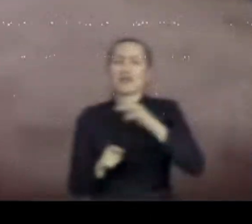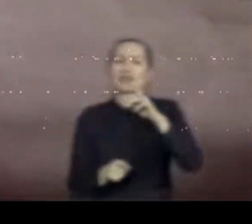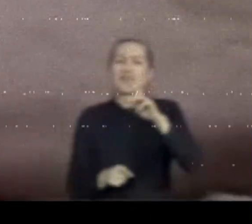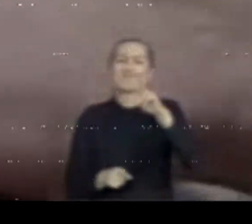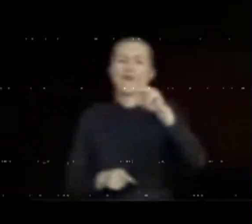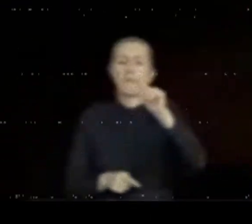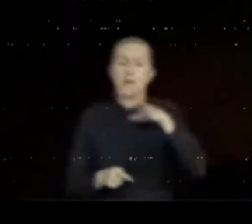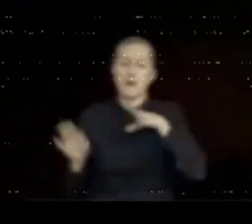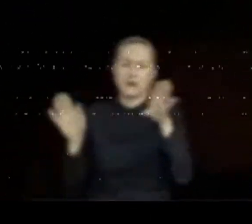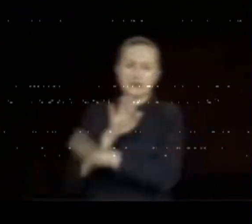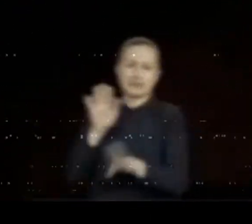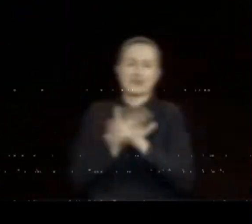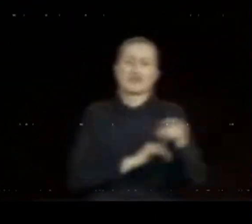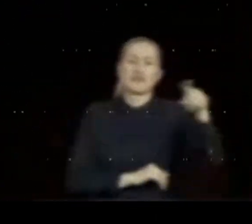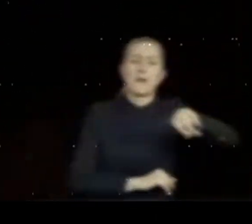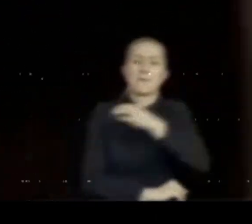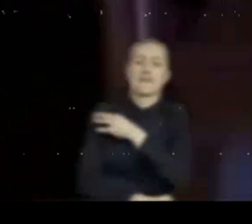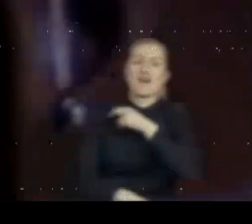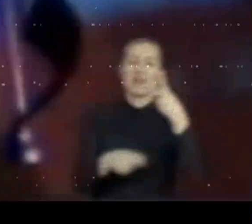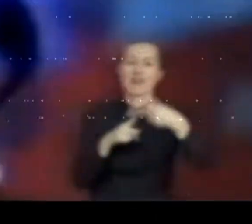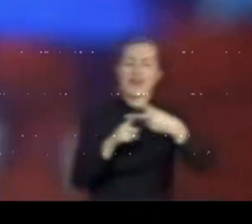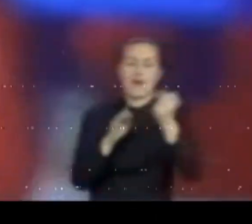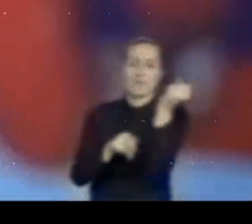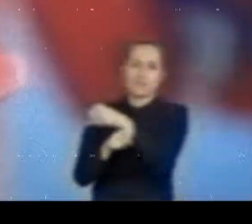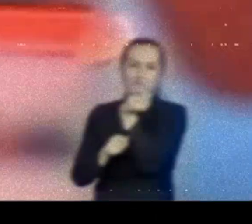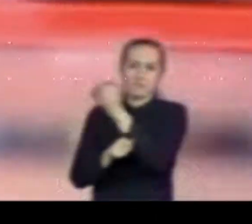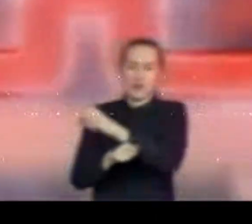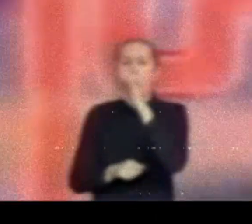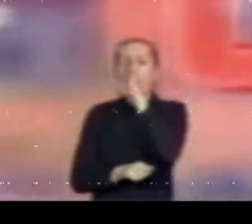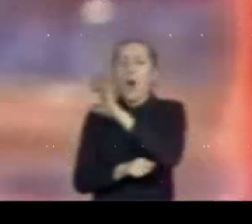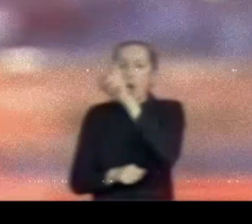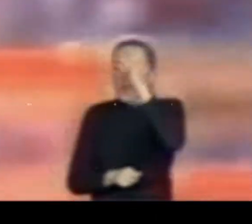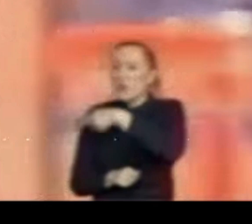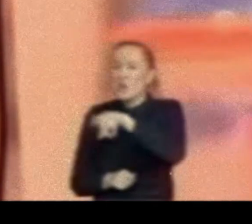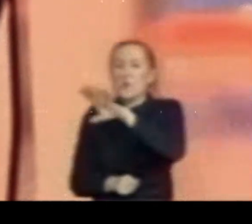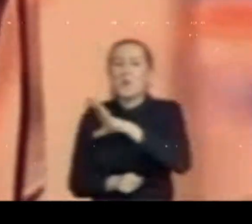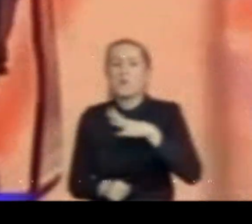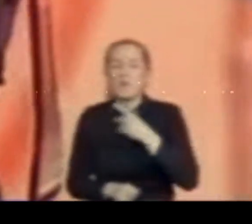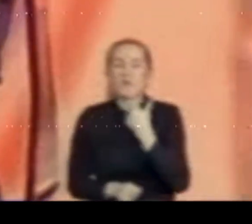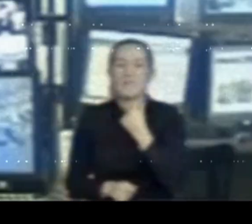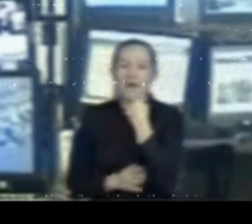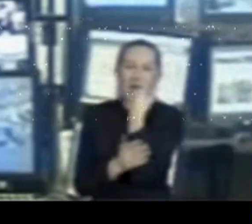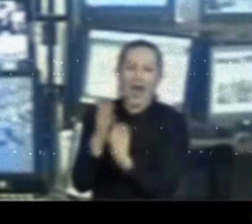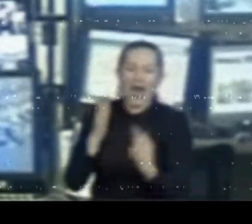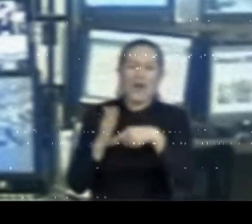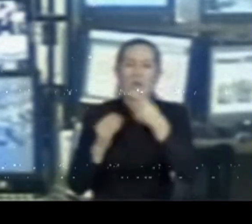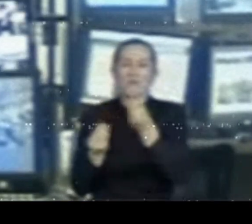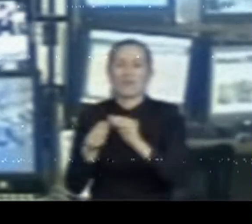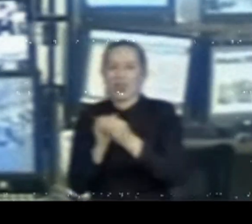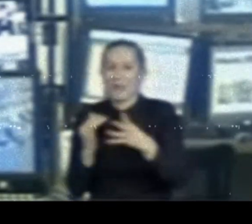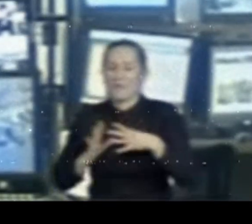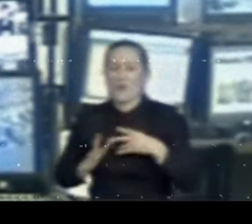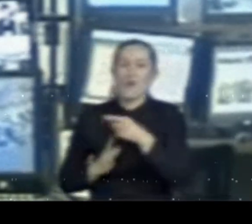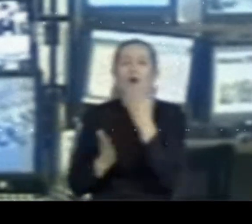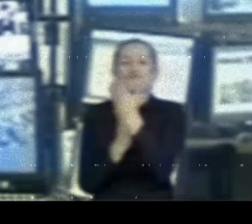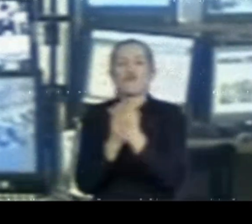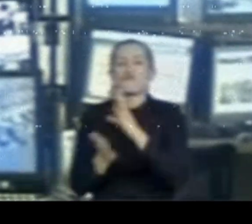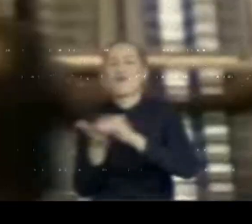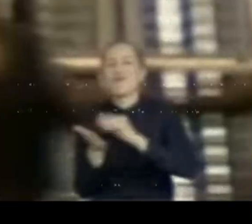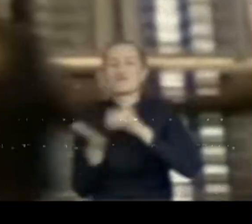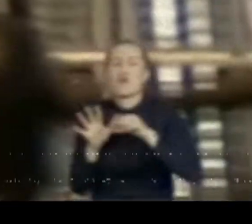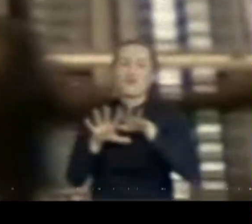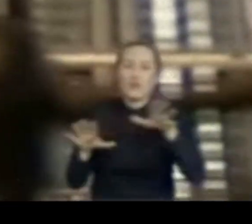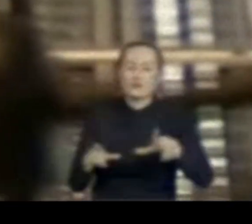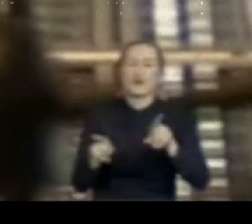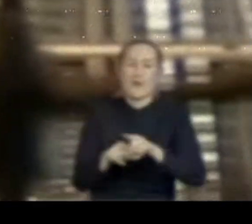rynku przez komercyjną konkurencję. Oglądalność spadała, brakowało pieniędzy. Ramówka była powtórkowa, uboga,